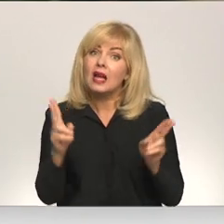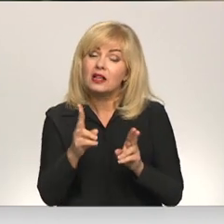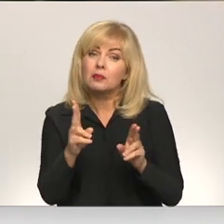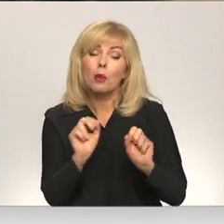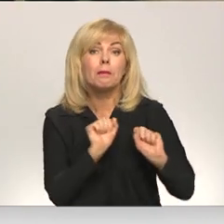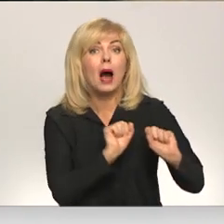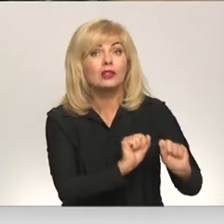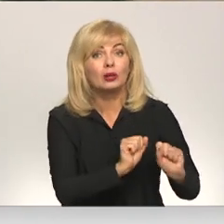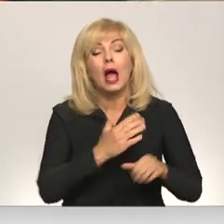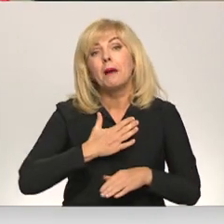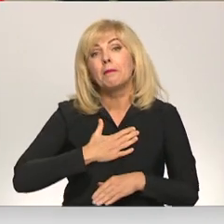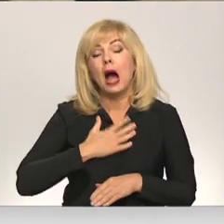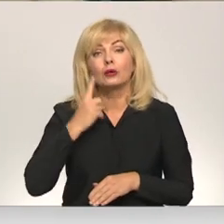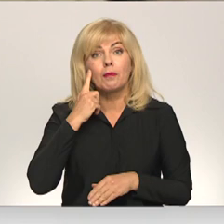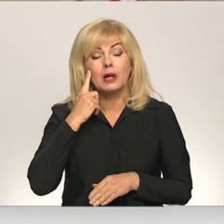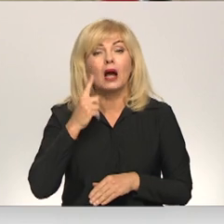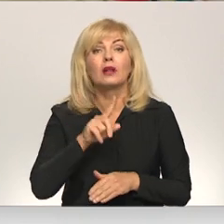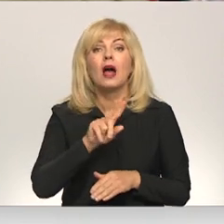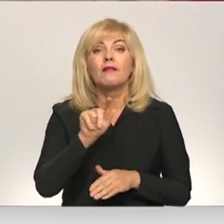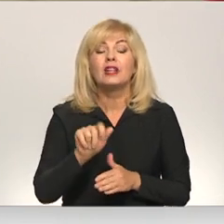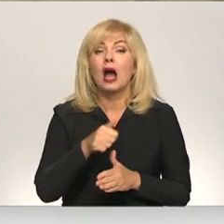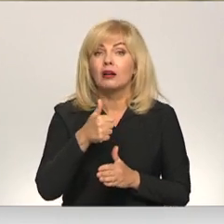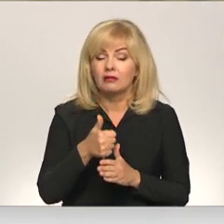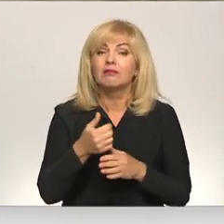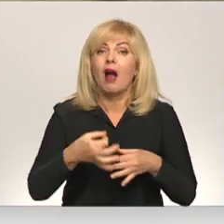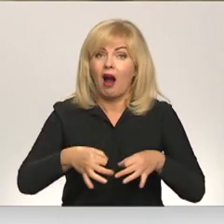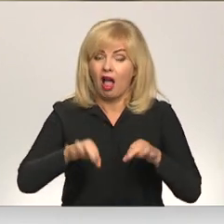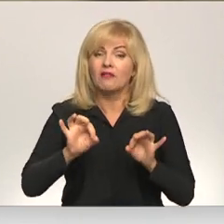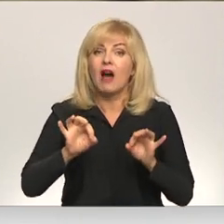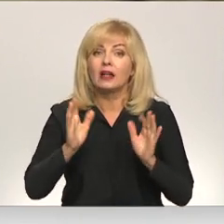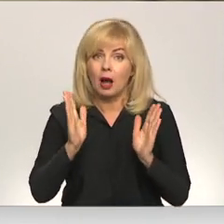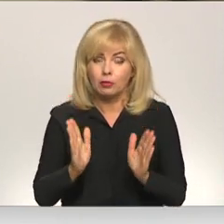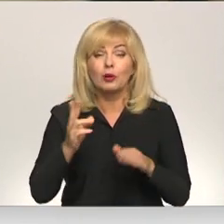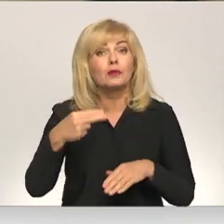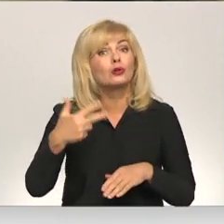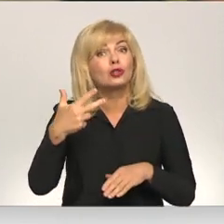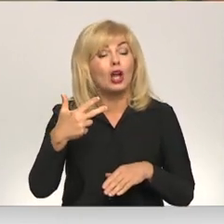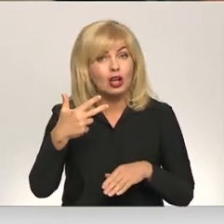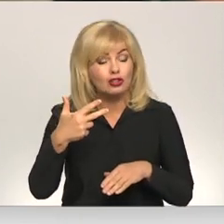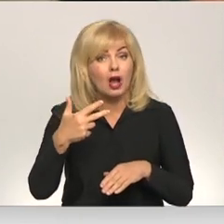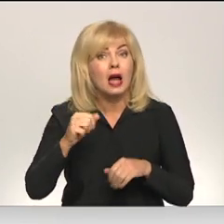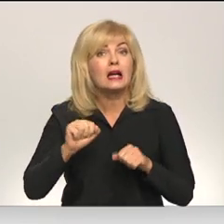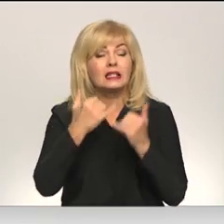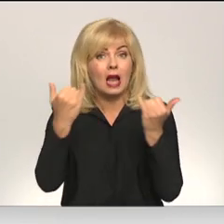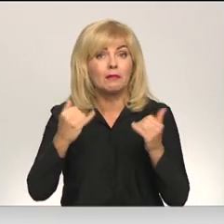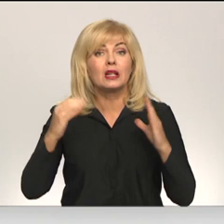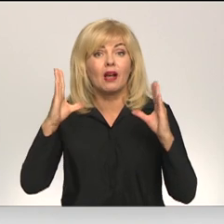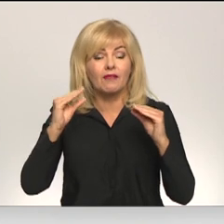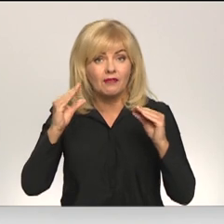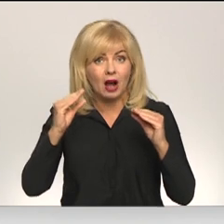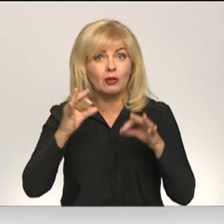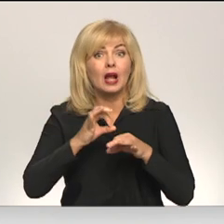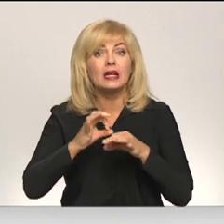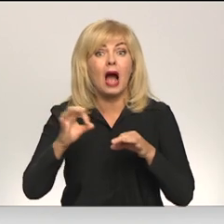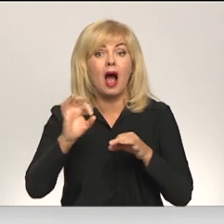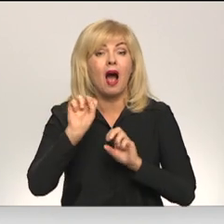pasargātu, manuprāt, tā ir arī viena no šīm dziļākajām būtībām. 23. Decembra vakarpusē, iededzot Baltijā varenāko